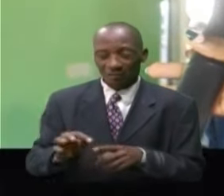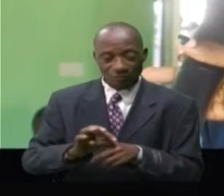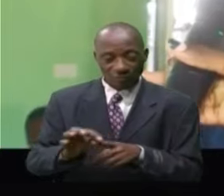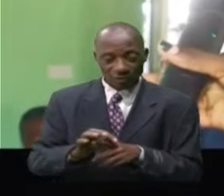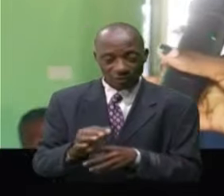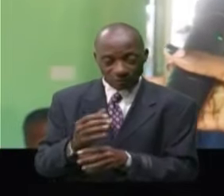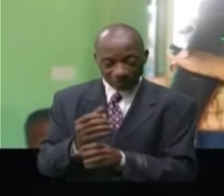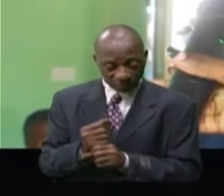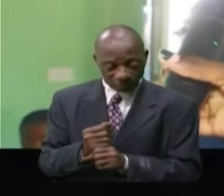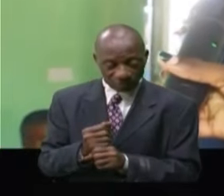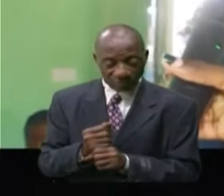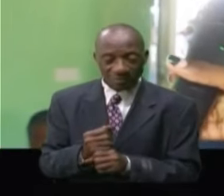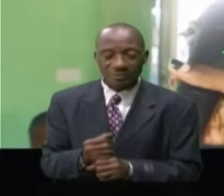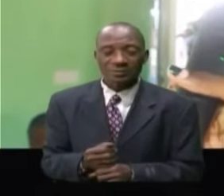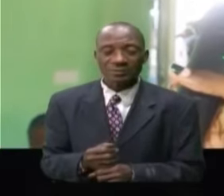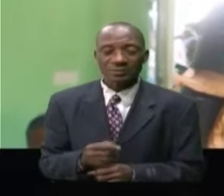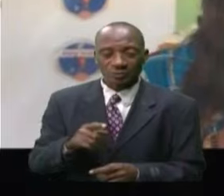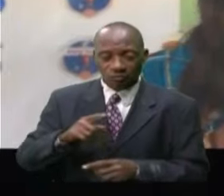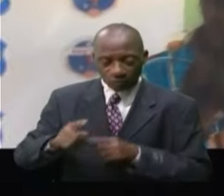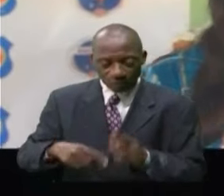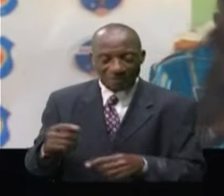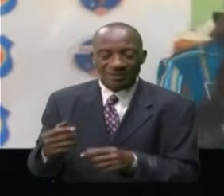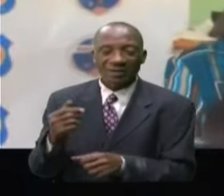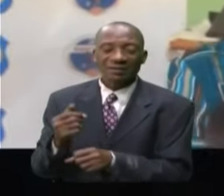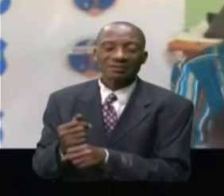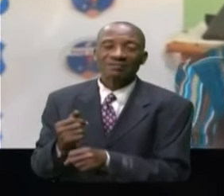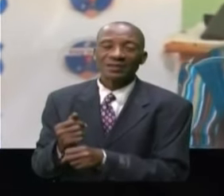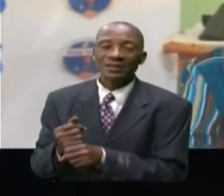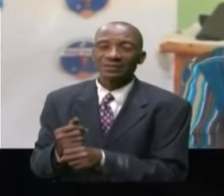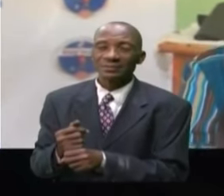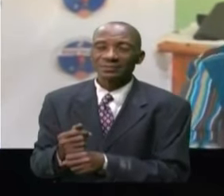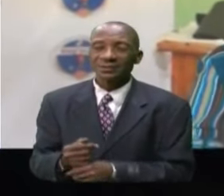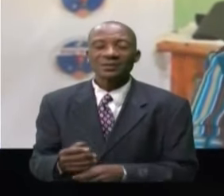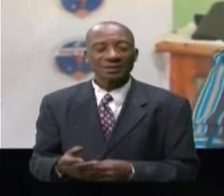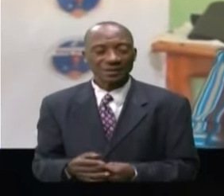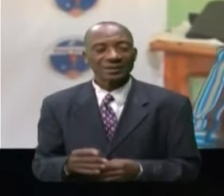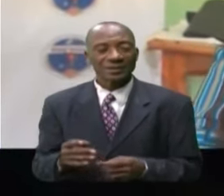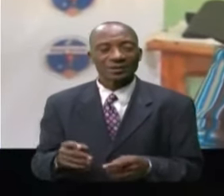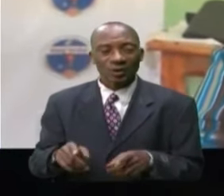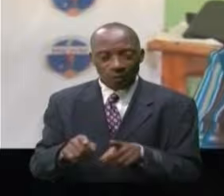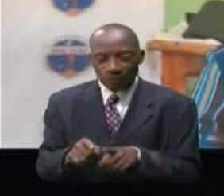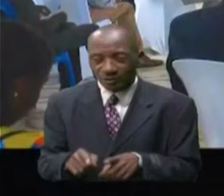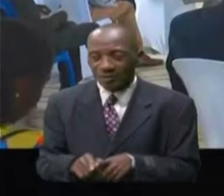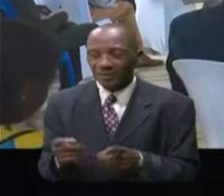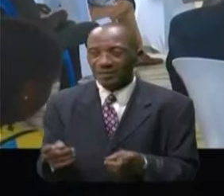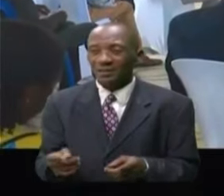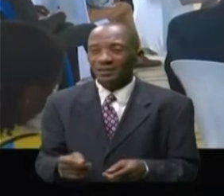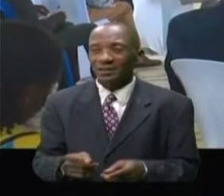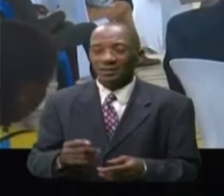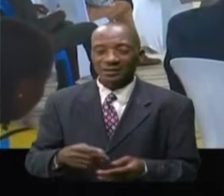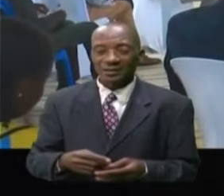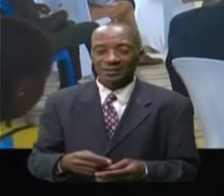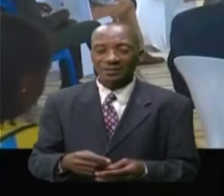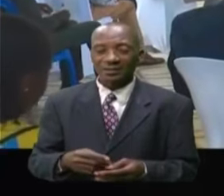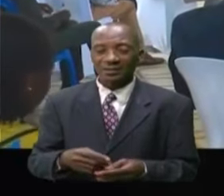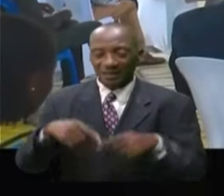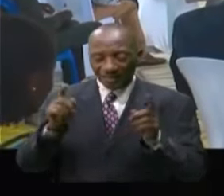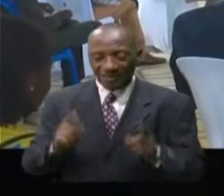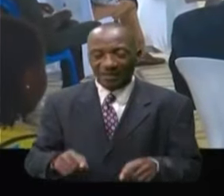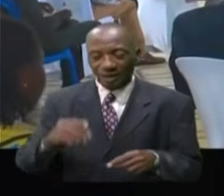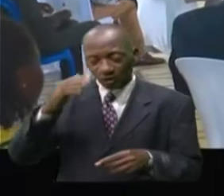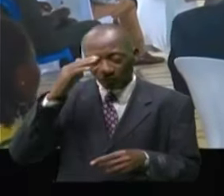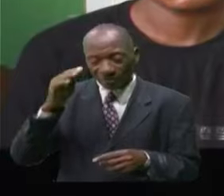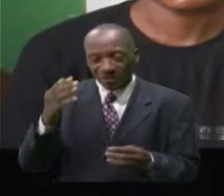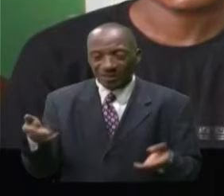personnelle, le mode de vie, le choix de l'Église, l'orientation académique, la sélection de nos autorités, nos cercles sociaux, nos